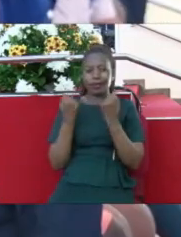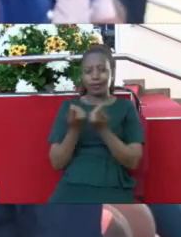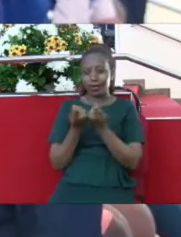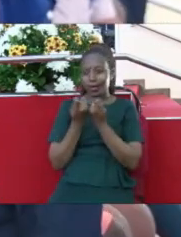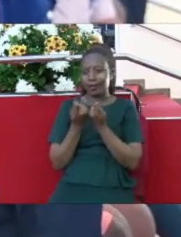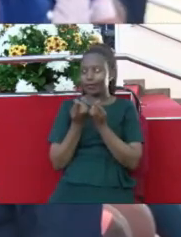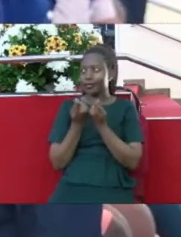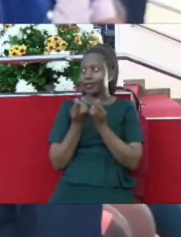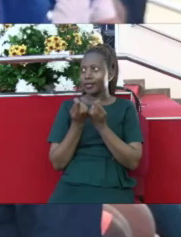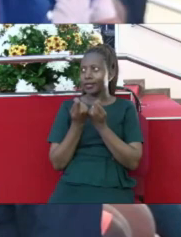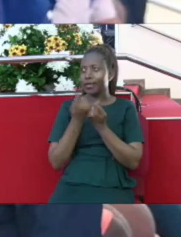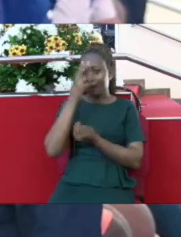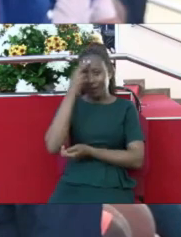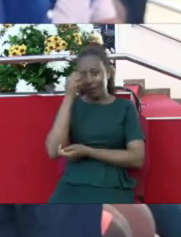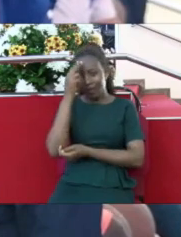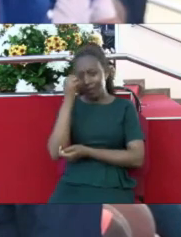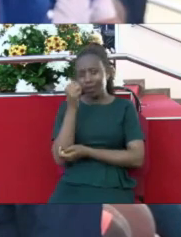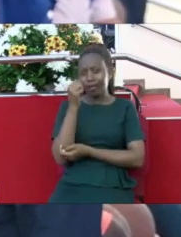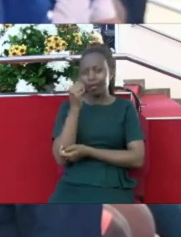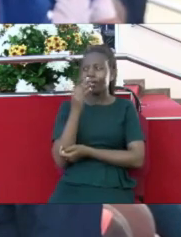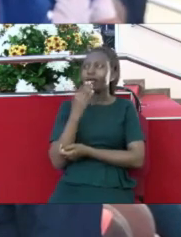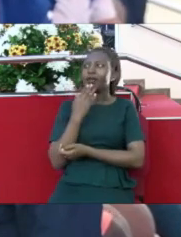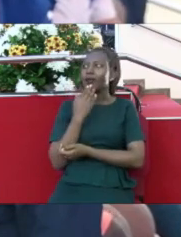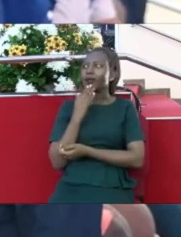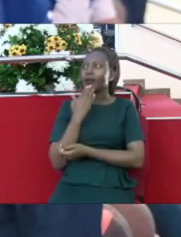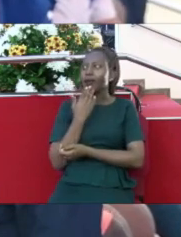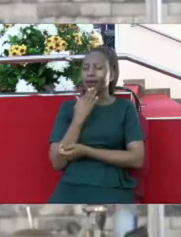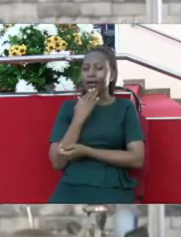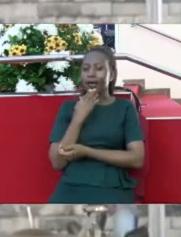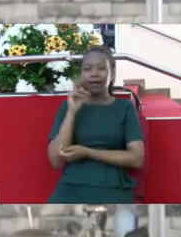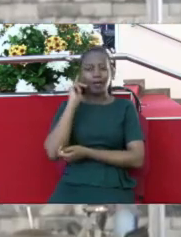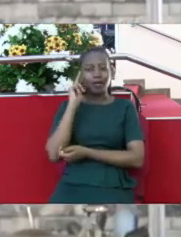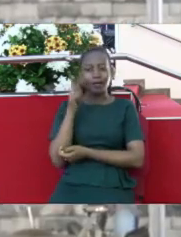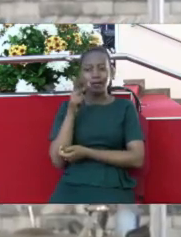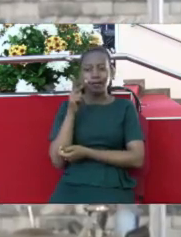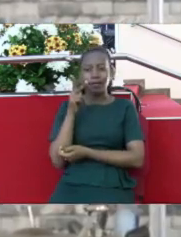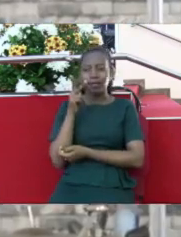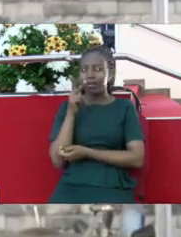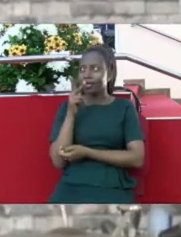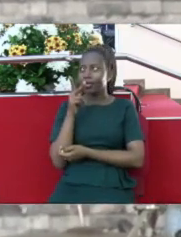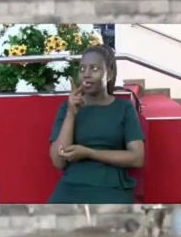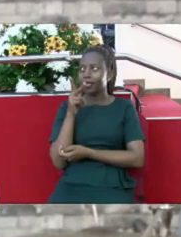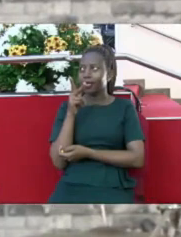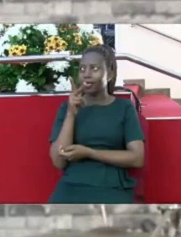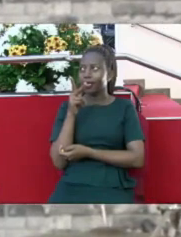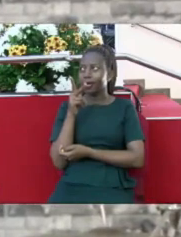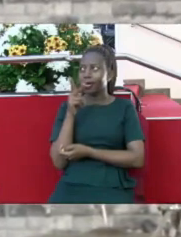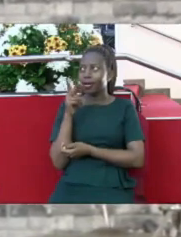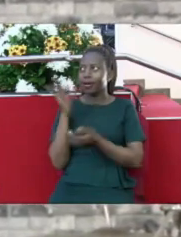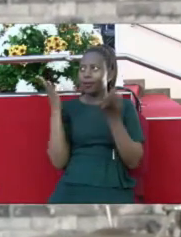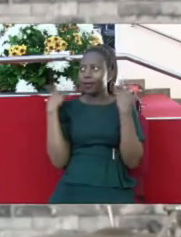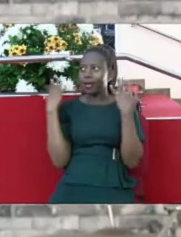mijikenda, wala mijikenda, the Masai, na wala wa Masai, the Luya, na wala wa Luya, the Kisii, na wa Kisii, name the Marians, wote wote na hata